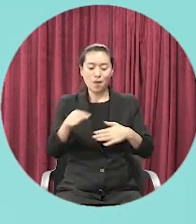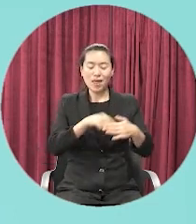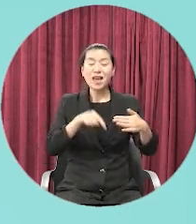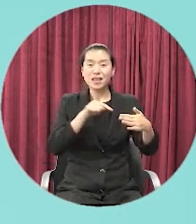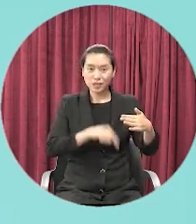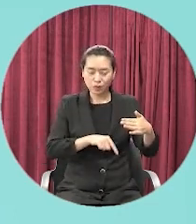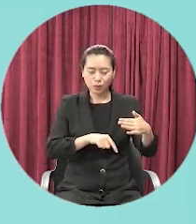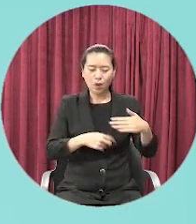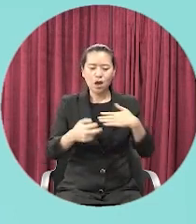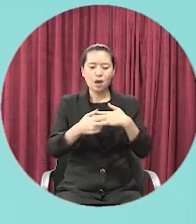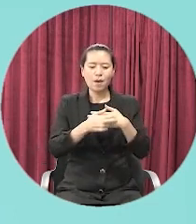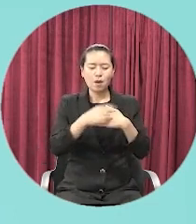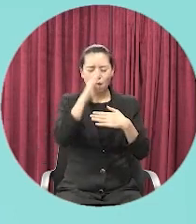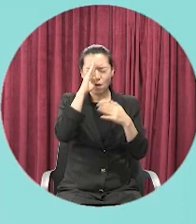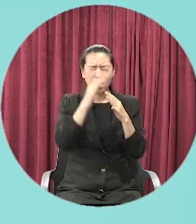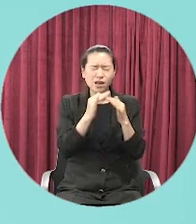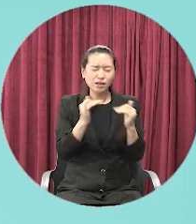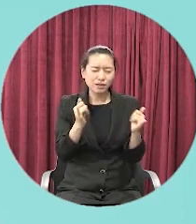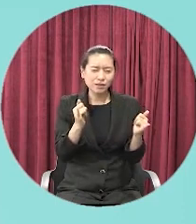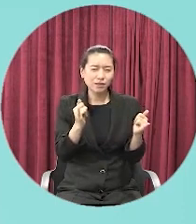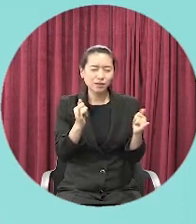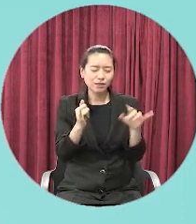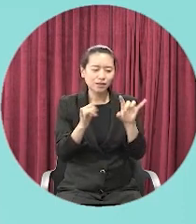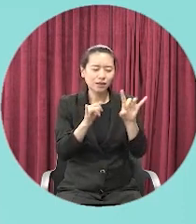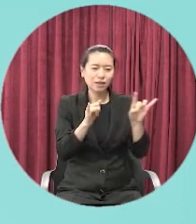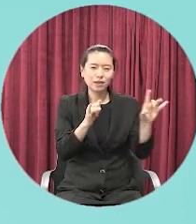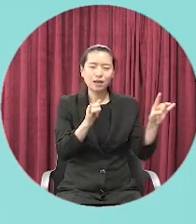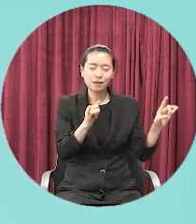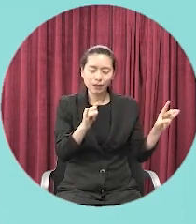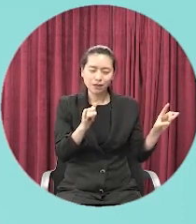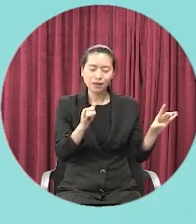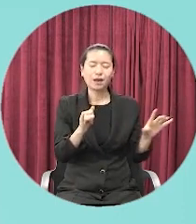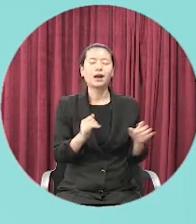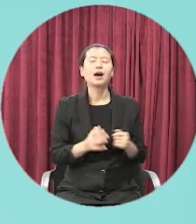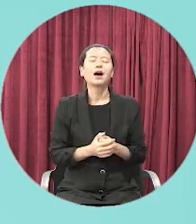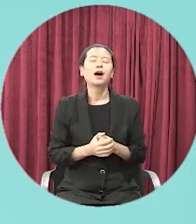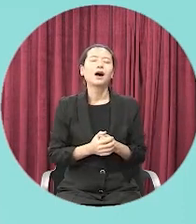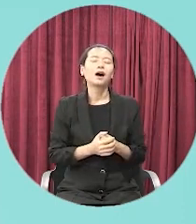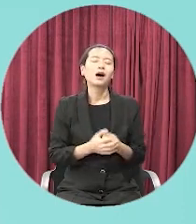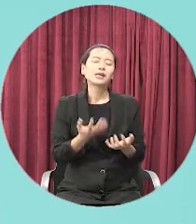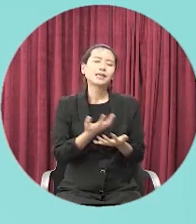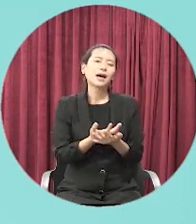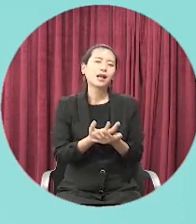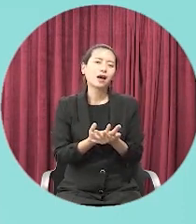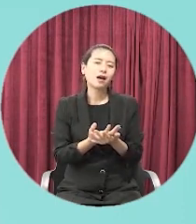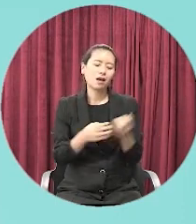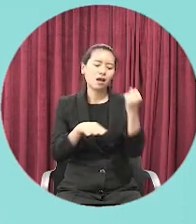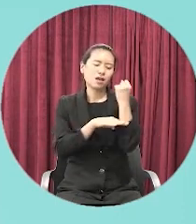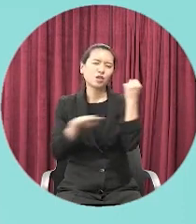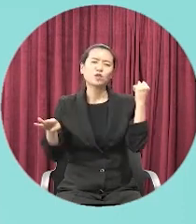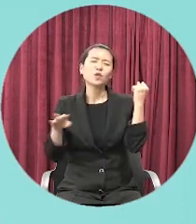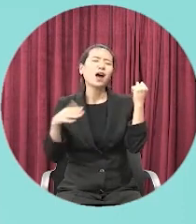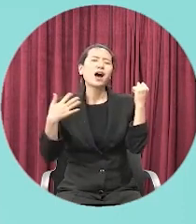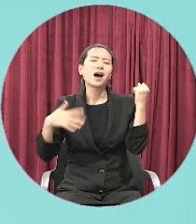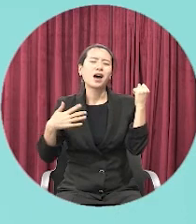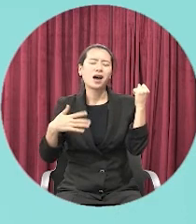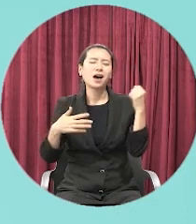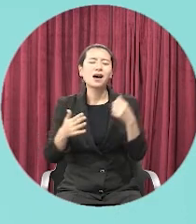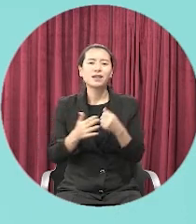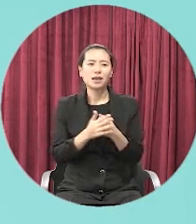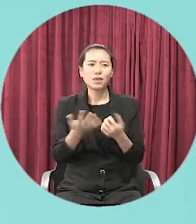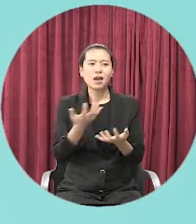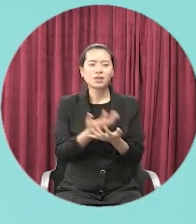환자의 데이터를 추출 함에 또 불구하고 이 데이터가 표 전화가 안 돼 있어서 이 자료를